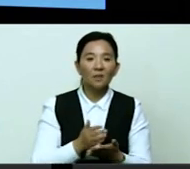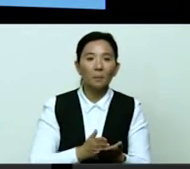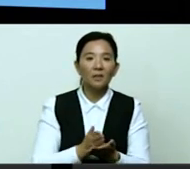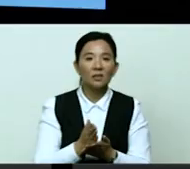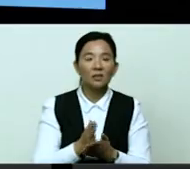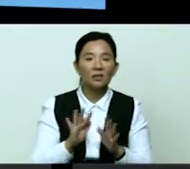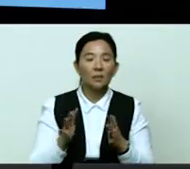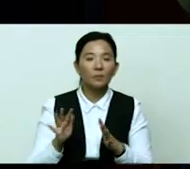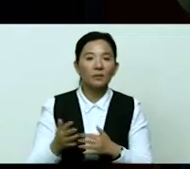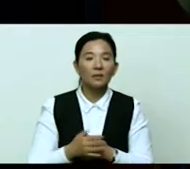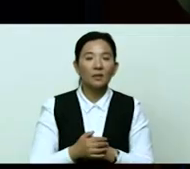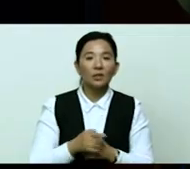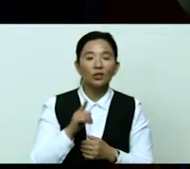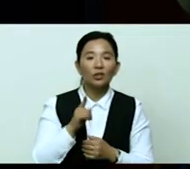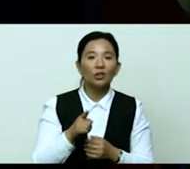политические события?